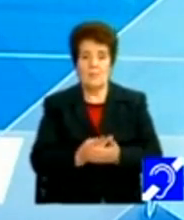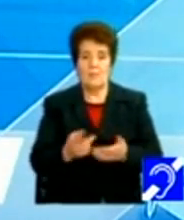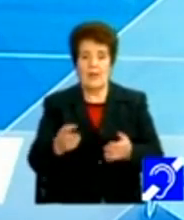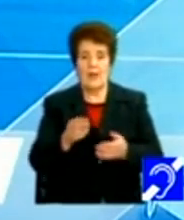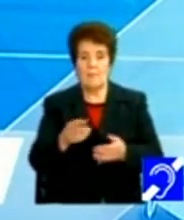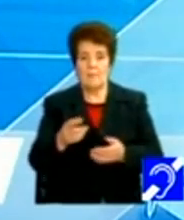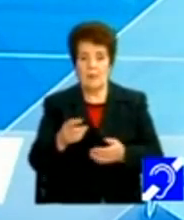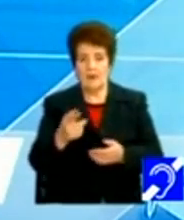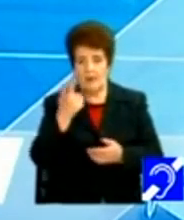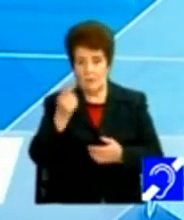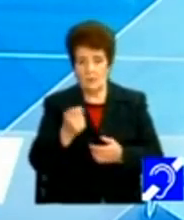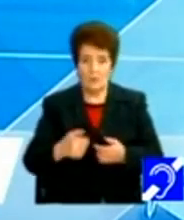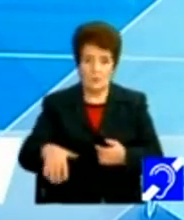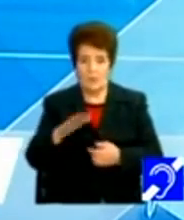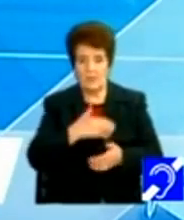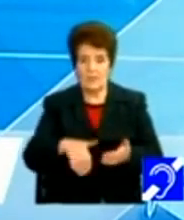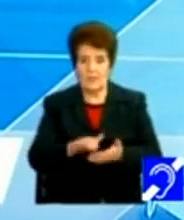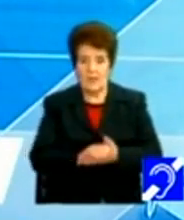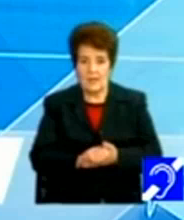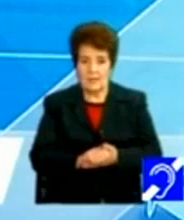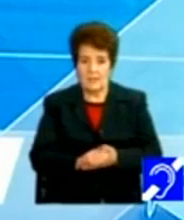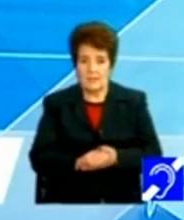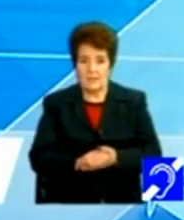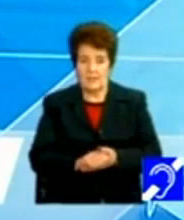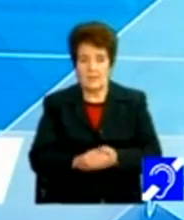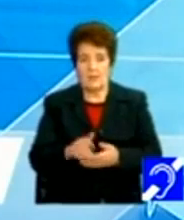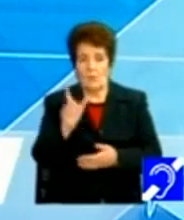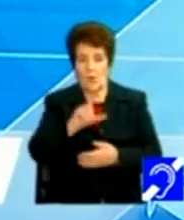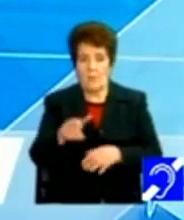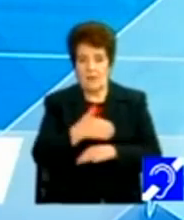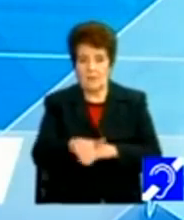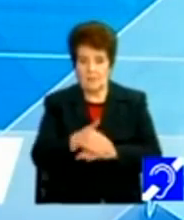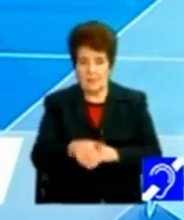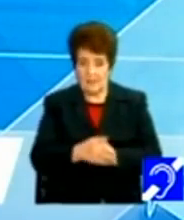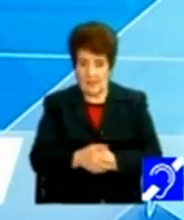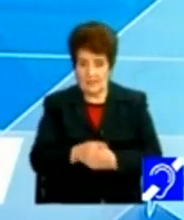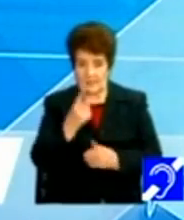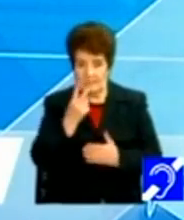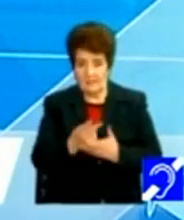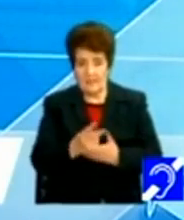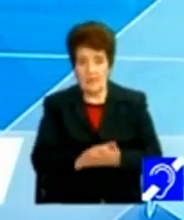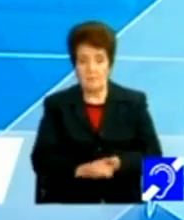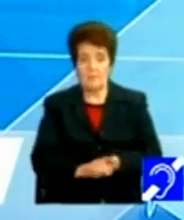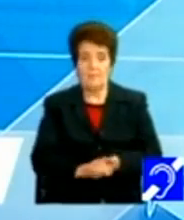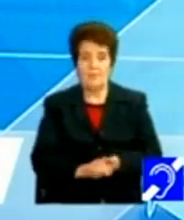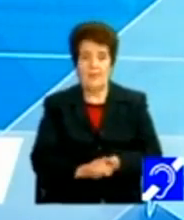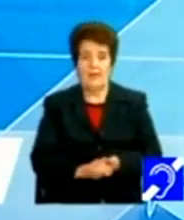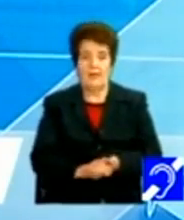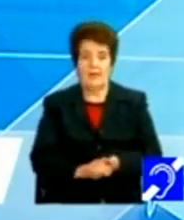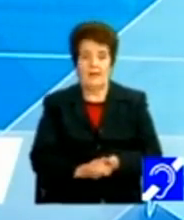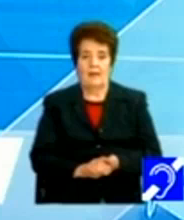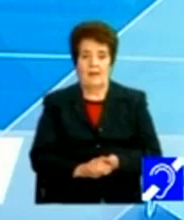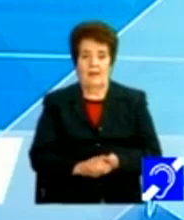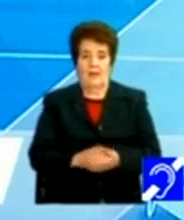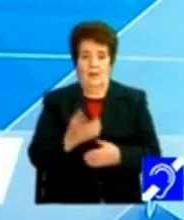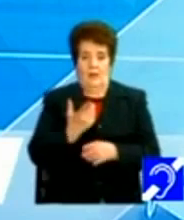la ceea ce se cheamă Vox, general opinii luate de pe stradă, și vedem niște materiale în fiecare zi, un material